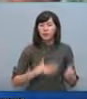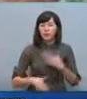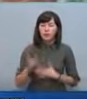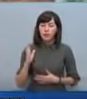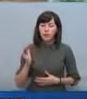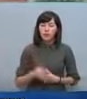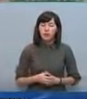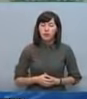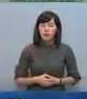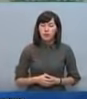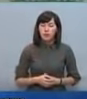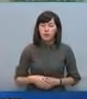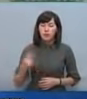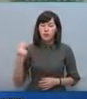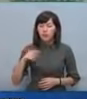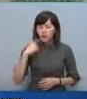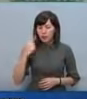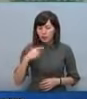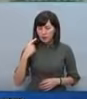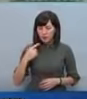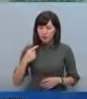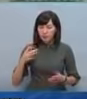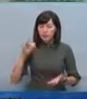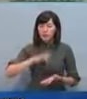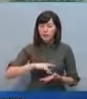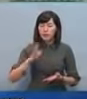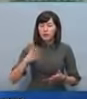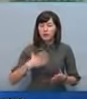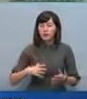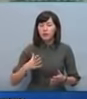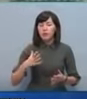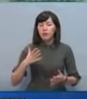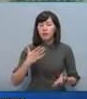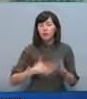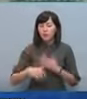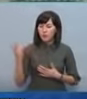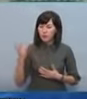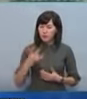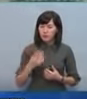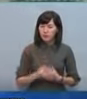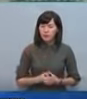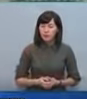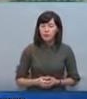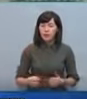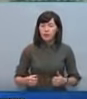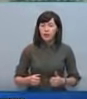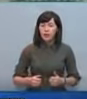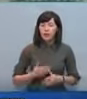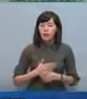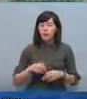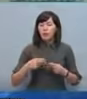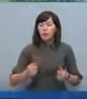Құда қаласа, со президентіміз айтқандай қала болатын болса, не үшін қуанбаймыз? Қуанамыз, қолымыздан келгенше атсалсамыз